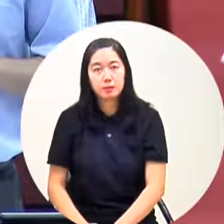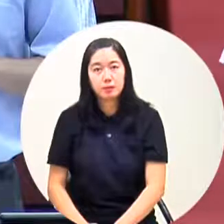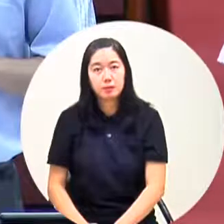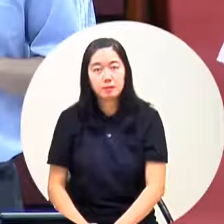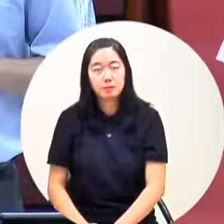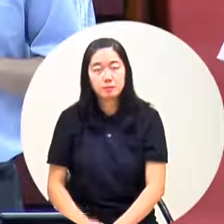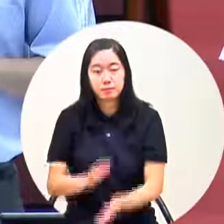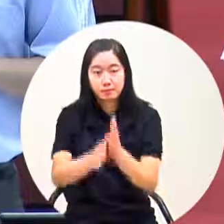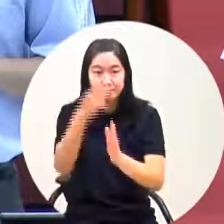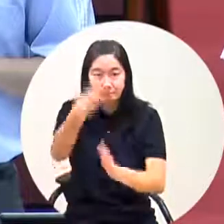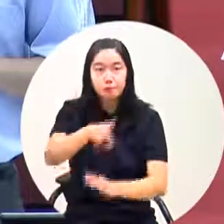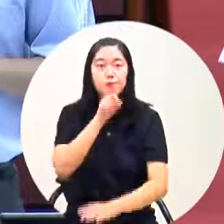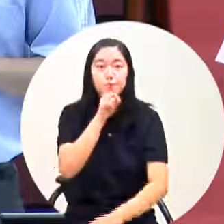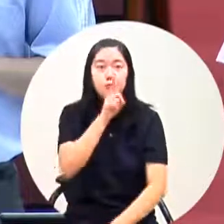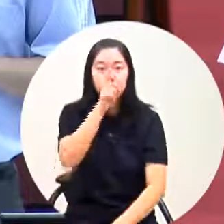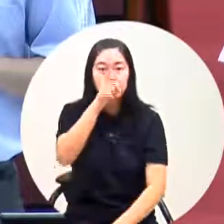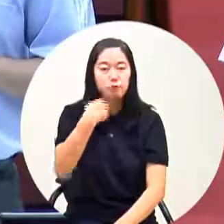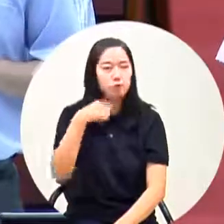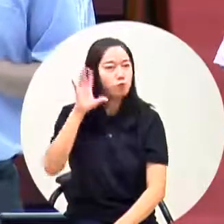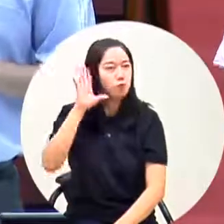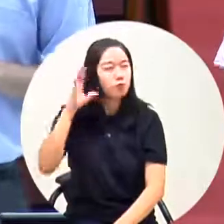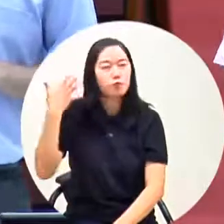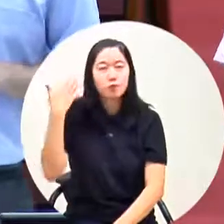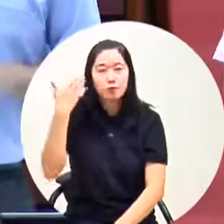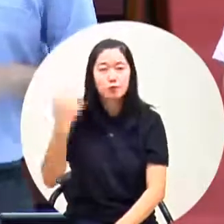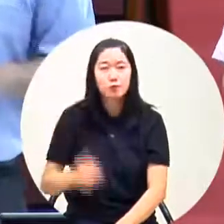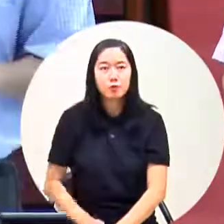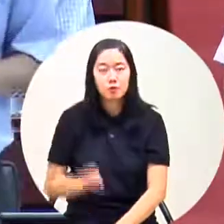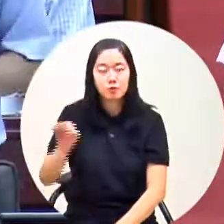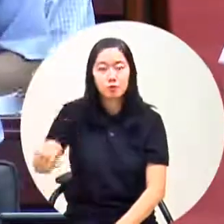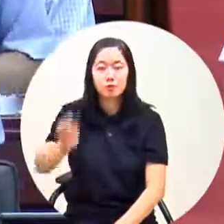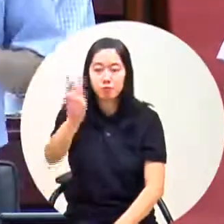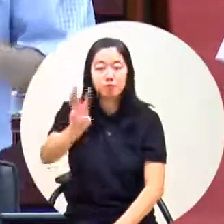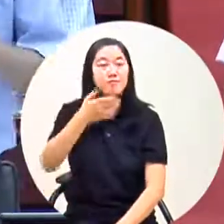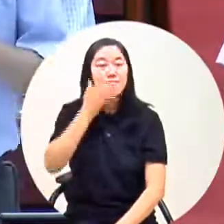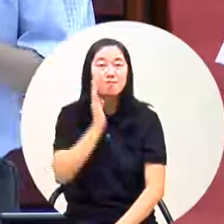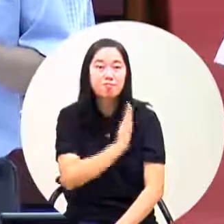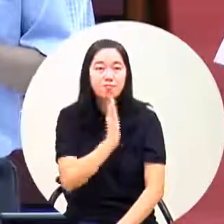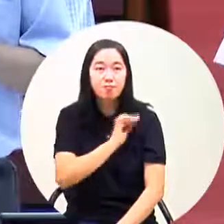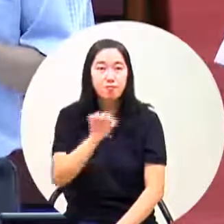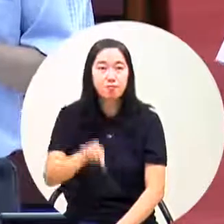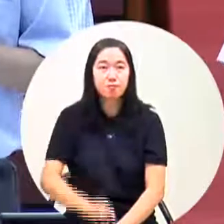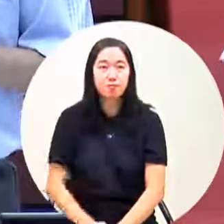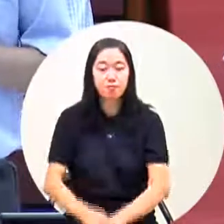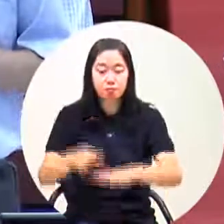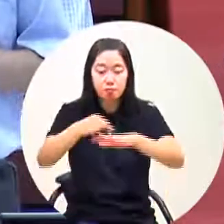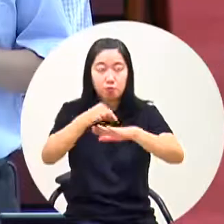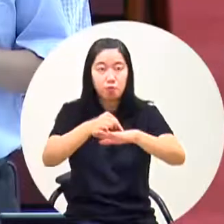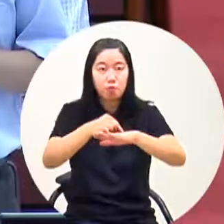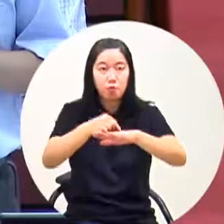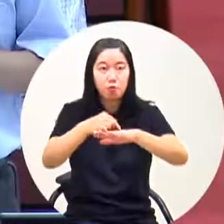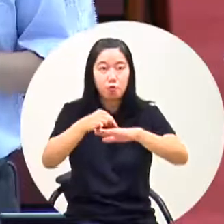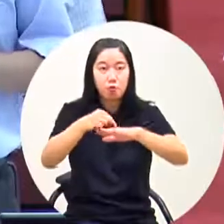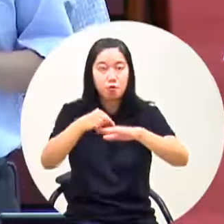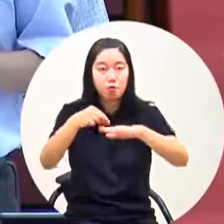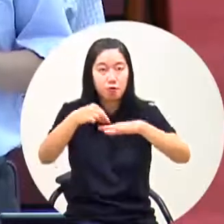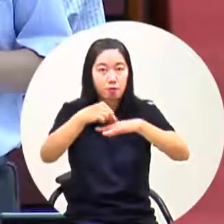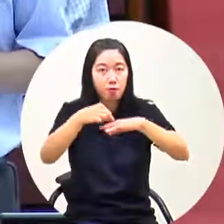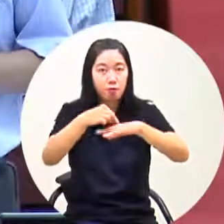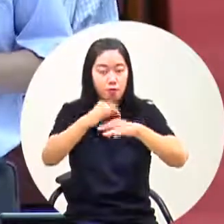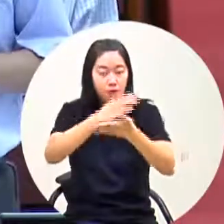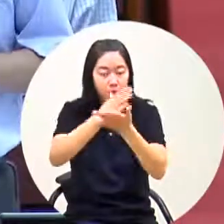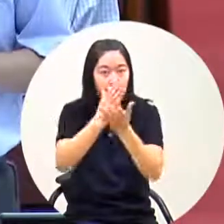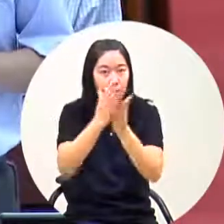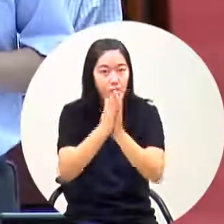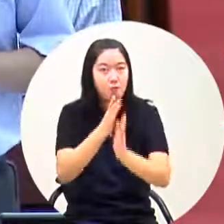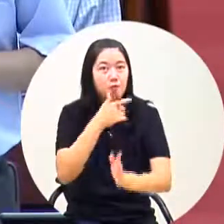一摆，什么物件？那个废水是什么东西？ 那个废水，是金属的酸洗液者的废水，生